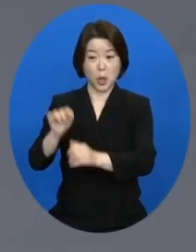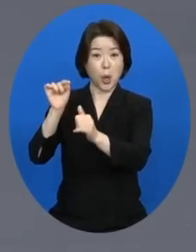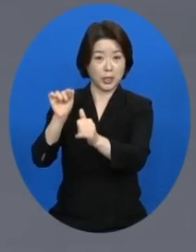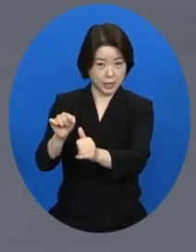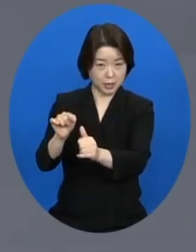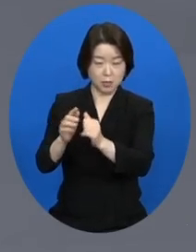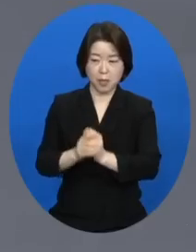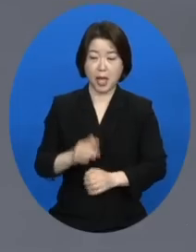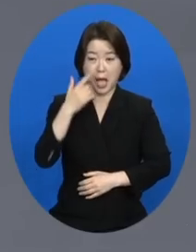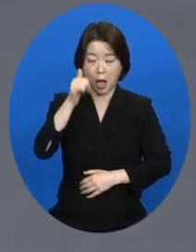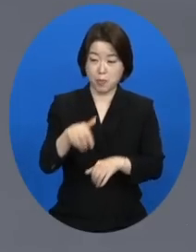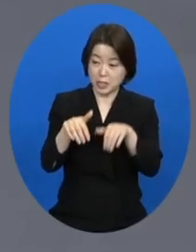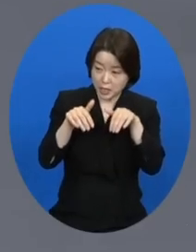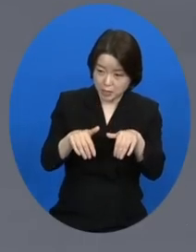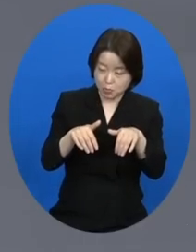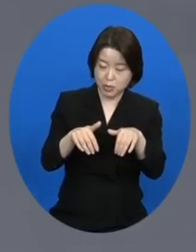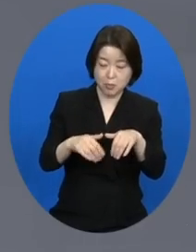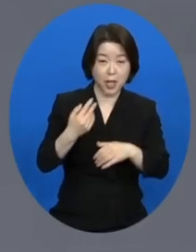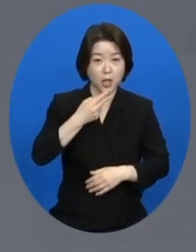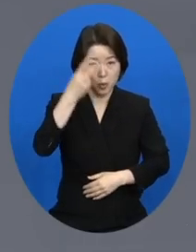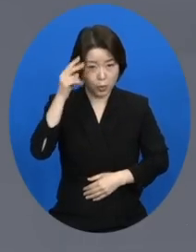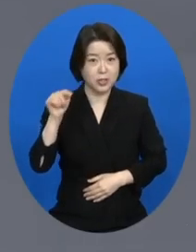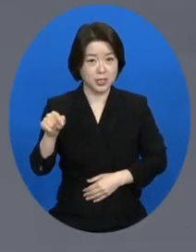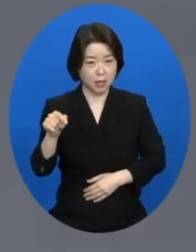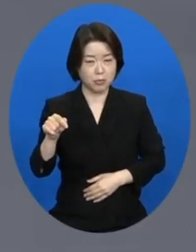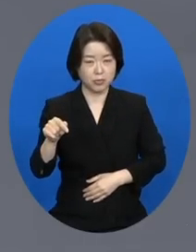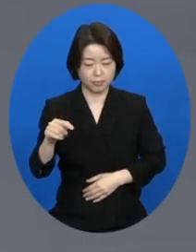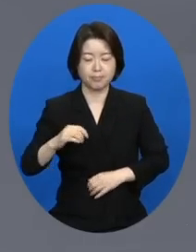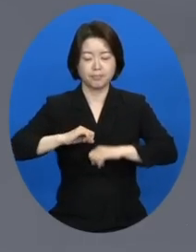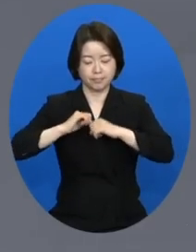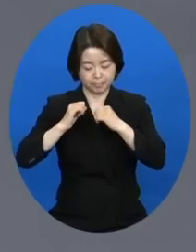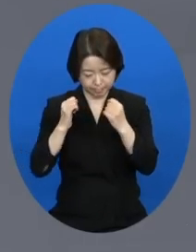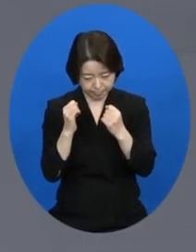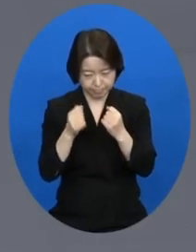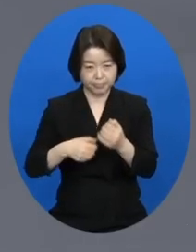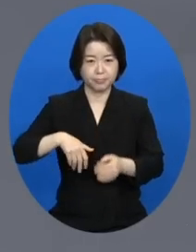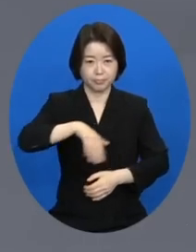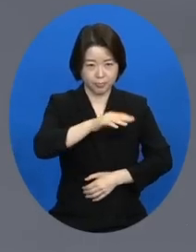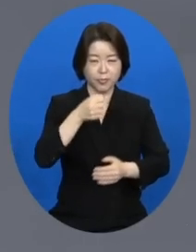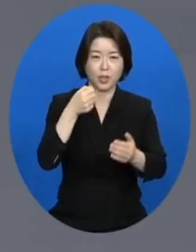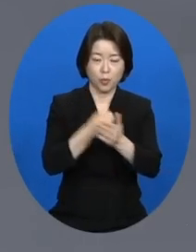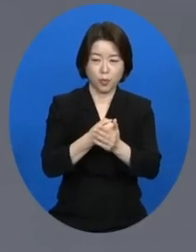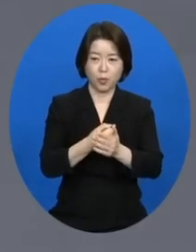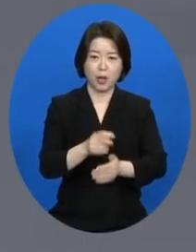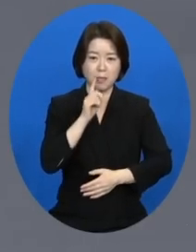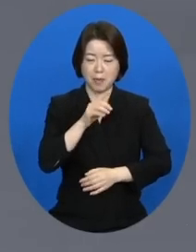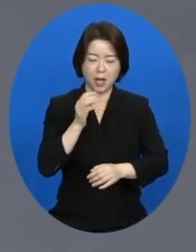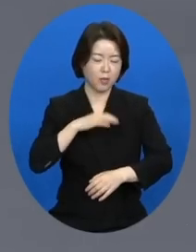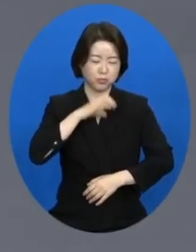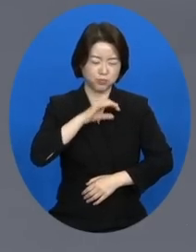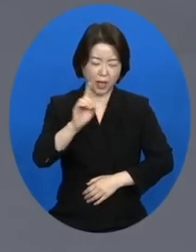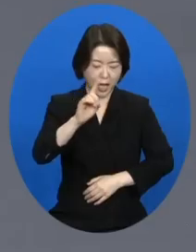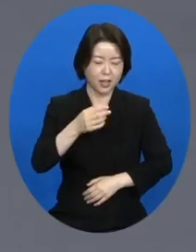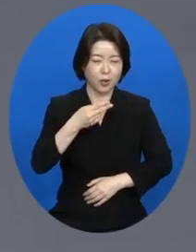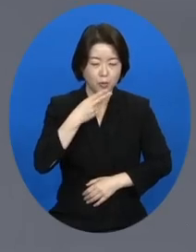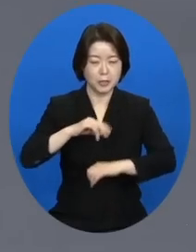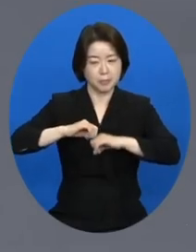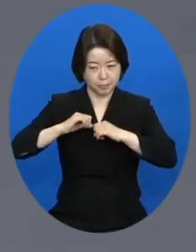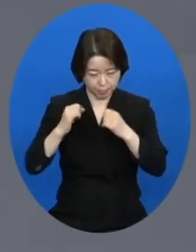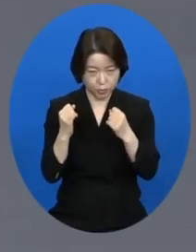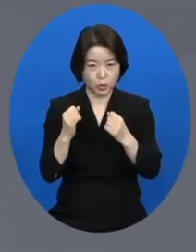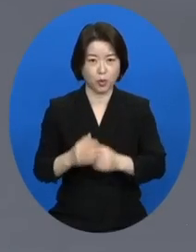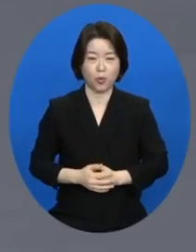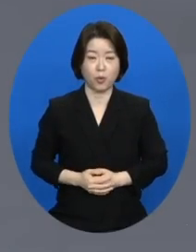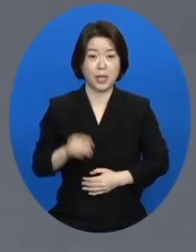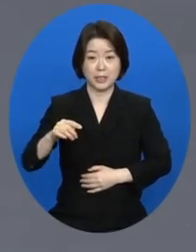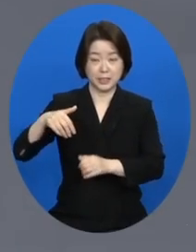이 심부름에 요셉은 가기로 합니다. 그냥 군말 없이 순종을 해요. 그래서 14절에 보면 그를